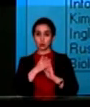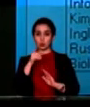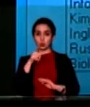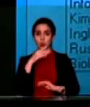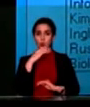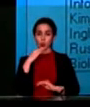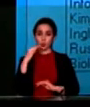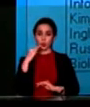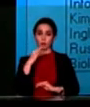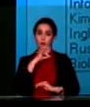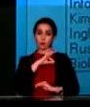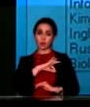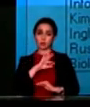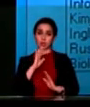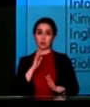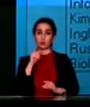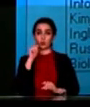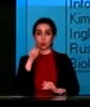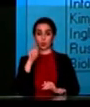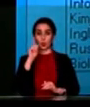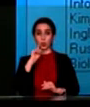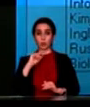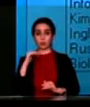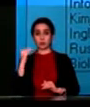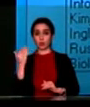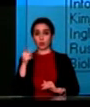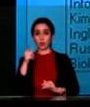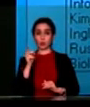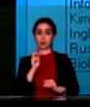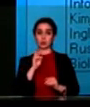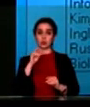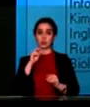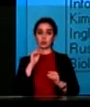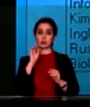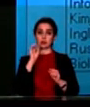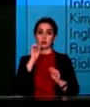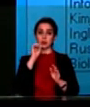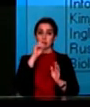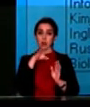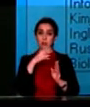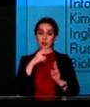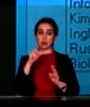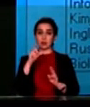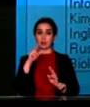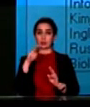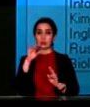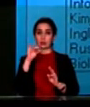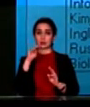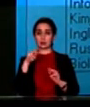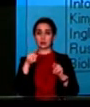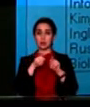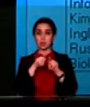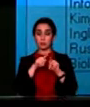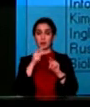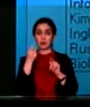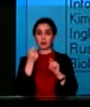bo'lib, undan ko'proq foydalaniladi. Uning qulay tomoni u kiritish maydonchasida edit kabi kam joy oladi